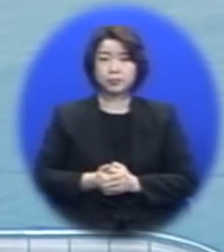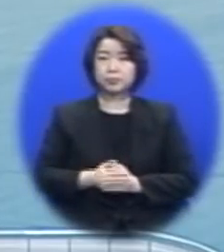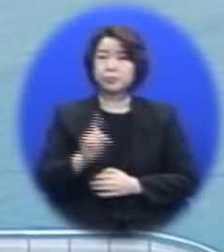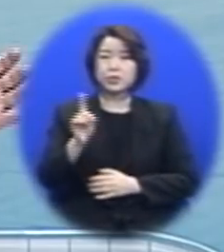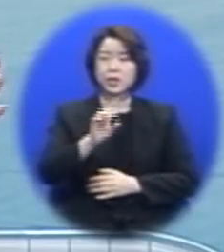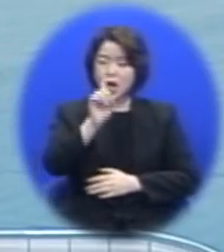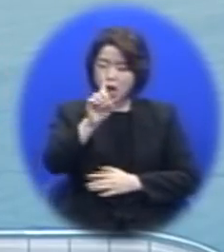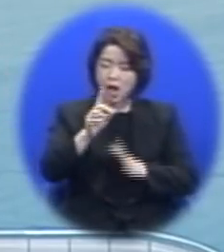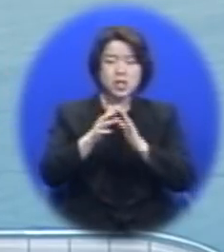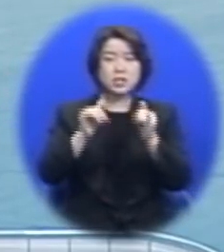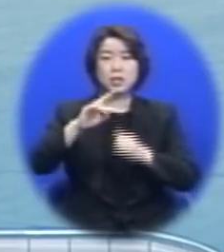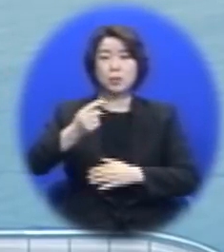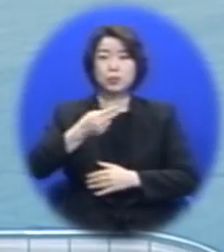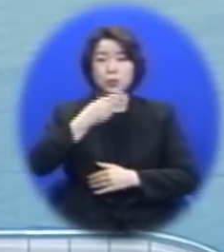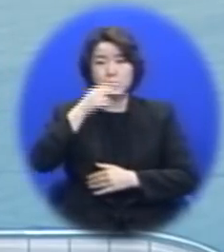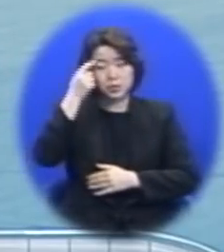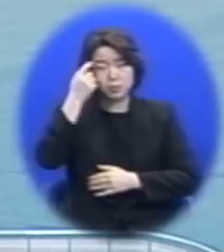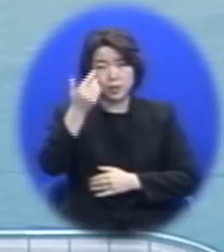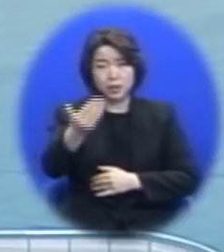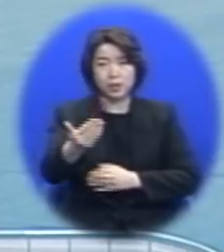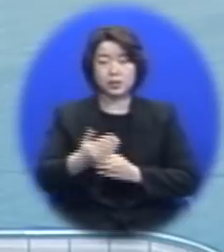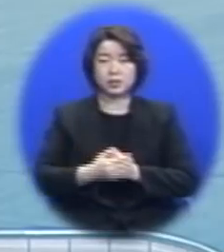어떻게 한 사람도 없어요?